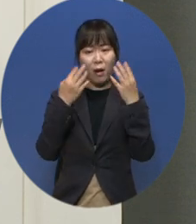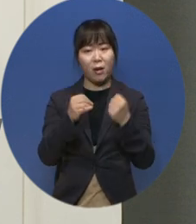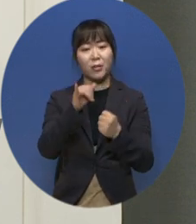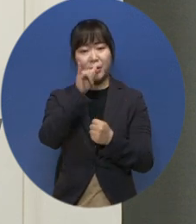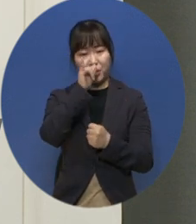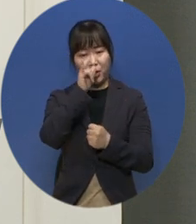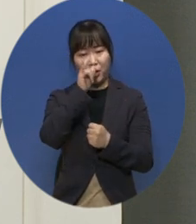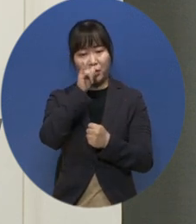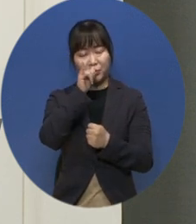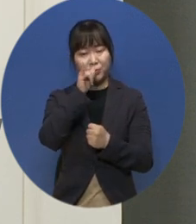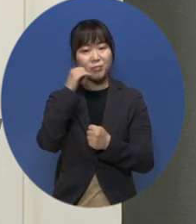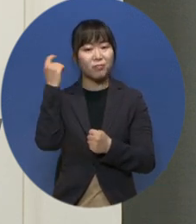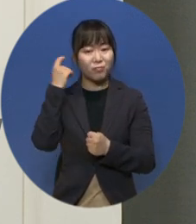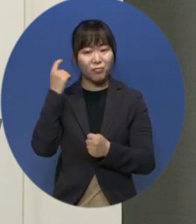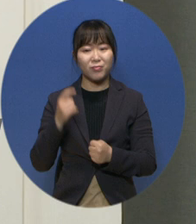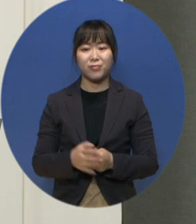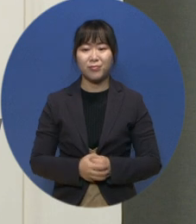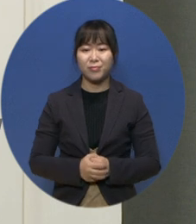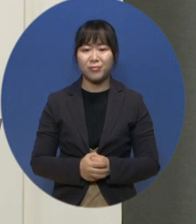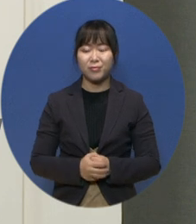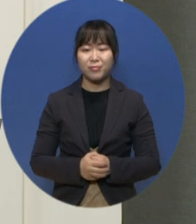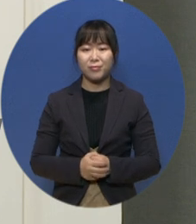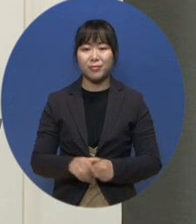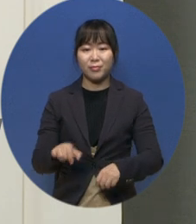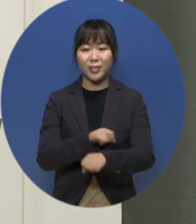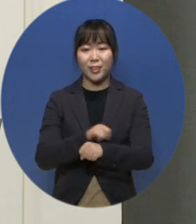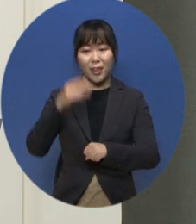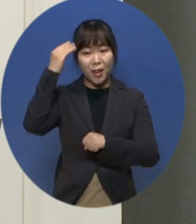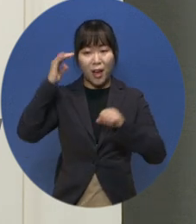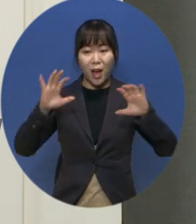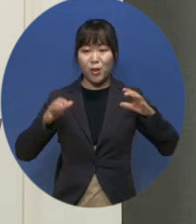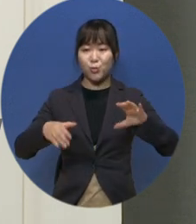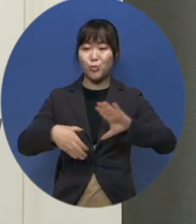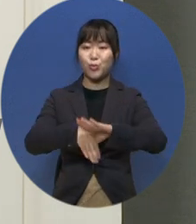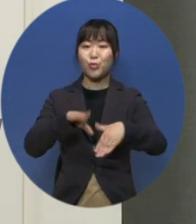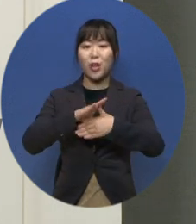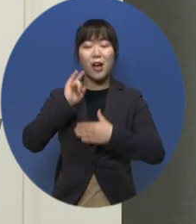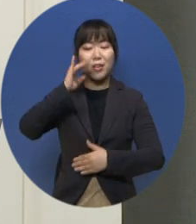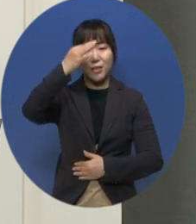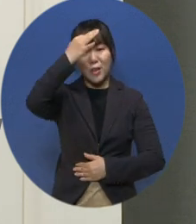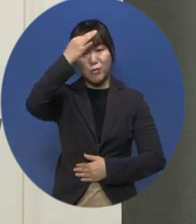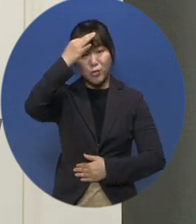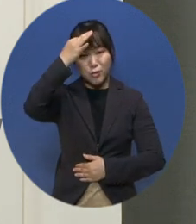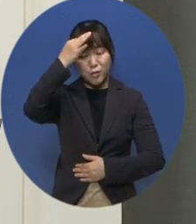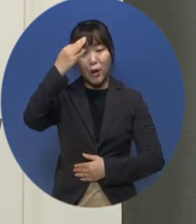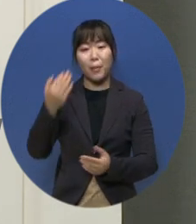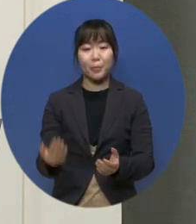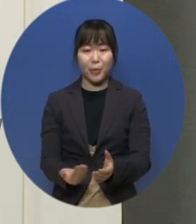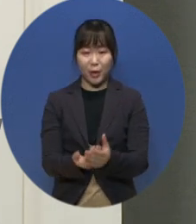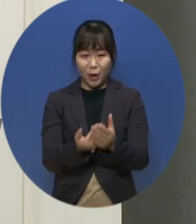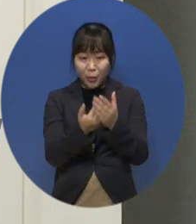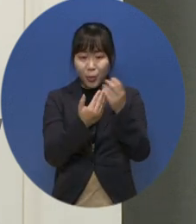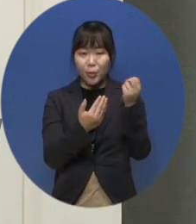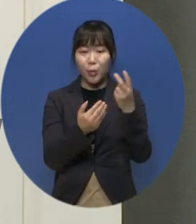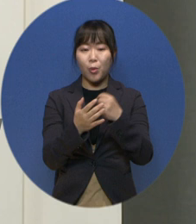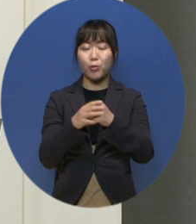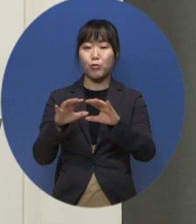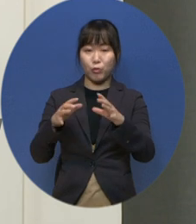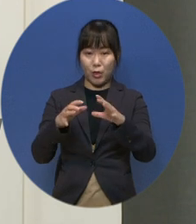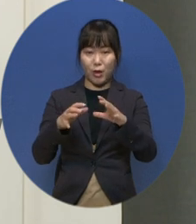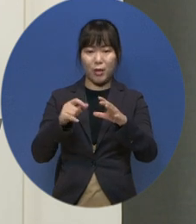얘기를 들어봤는데 특히 이제 우리 한국 문화 예술을 진흥시키고 또